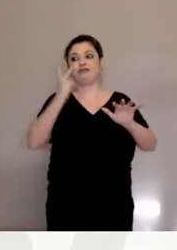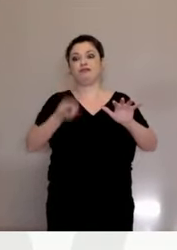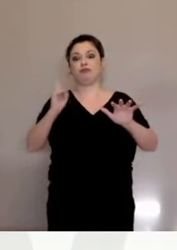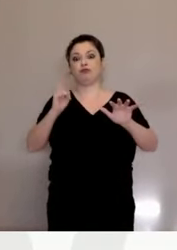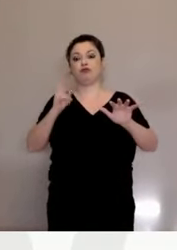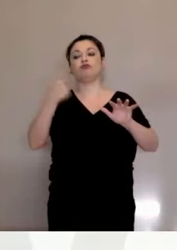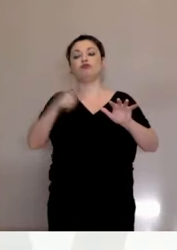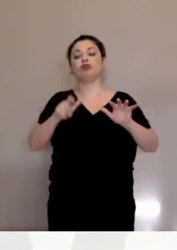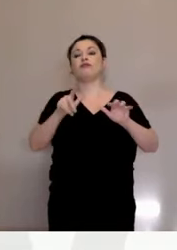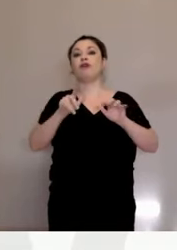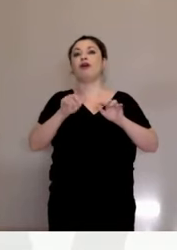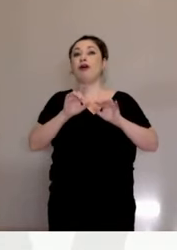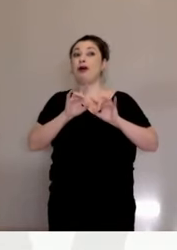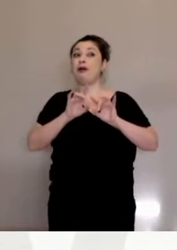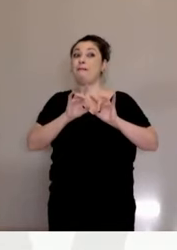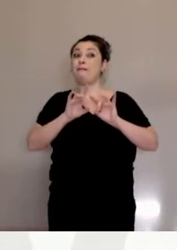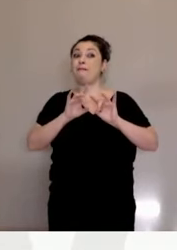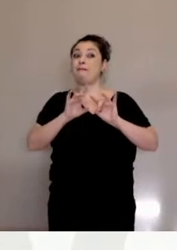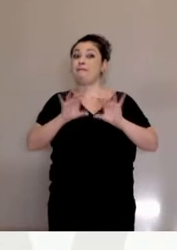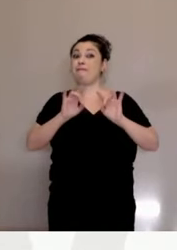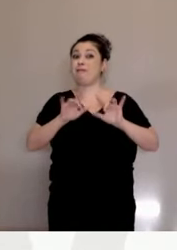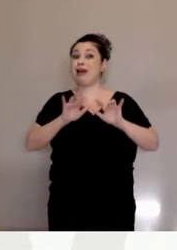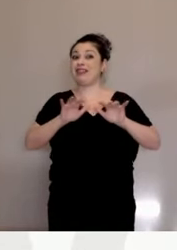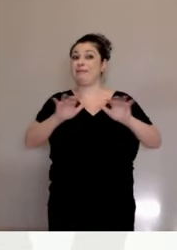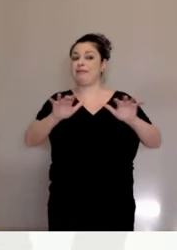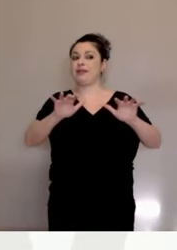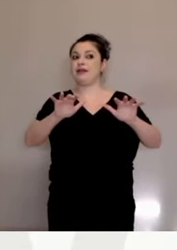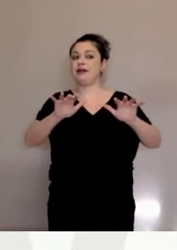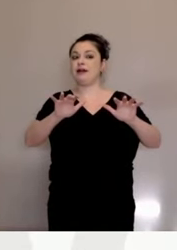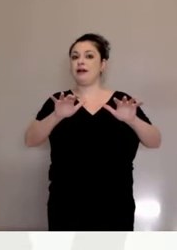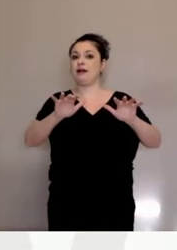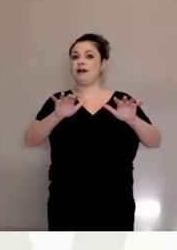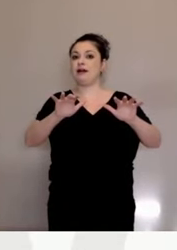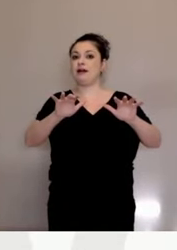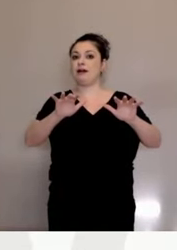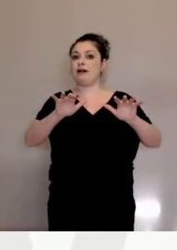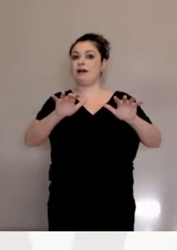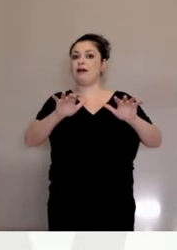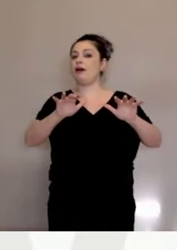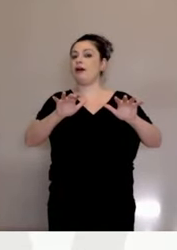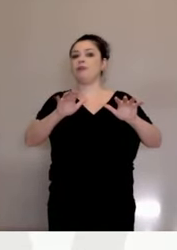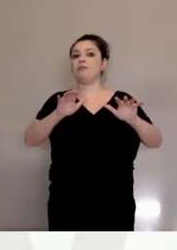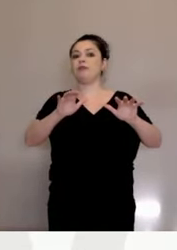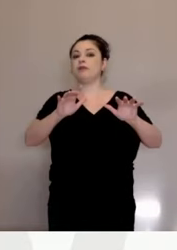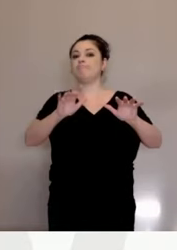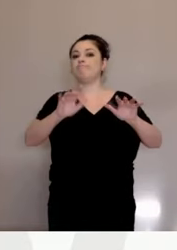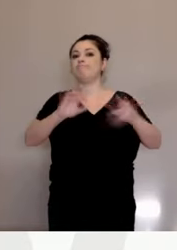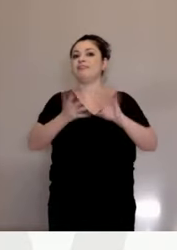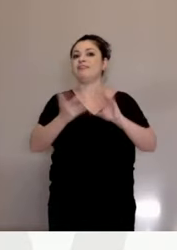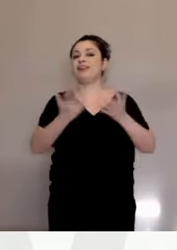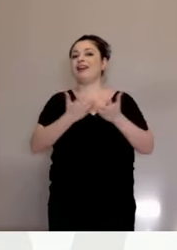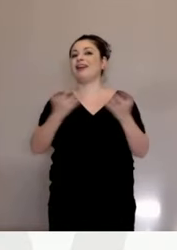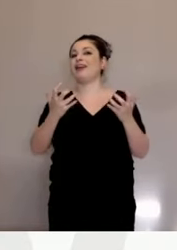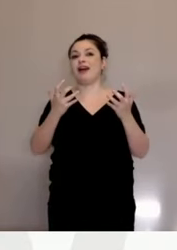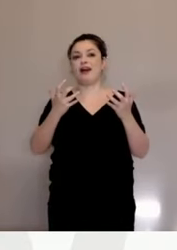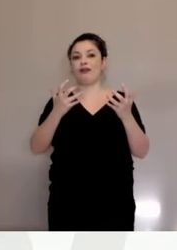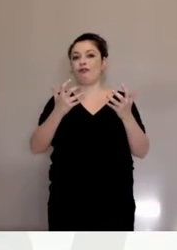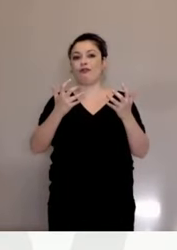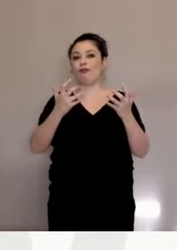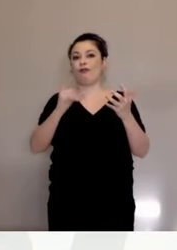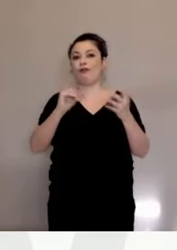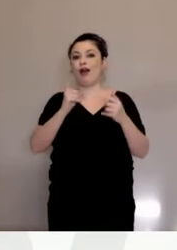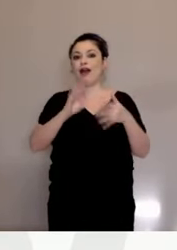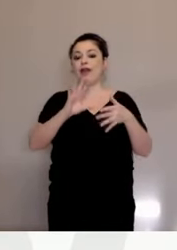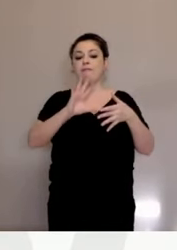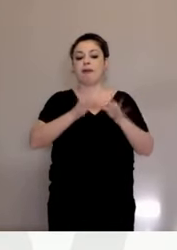pandemia vediamo quando sono importanti tutte le